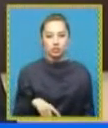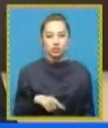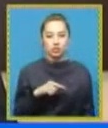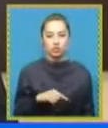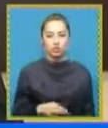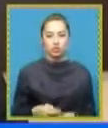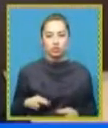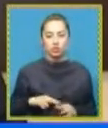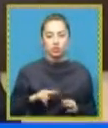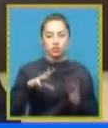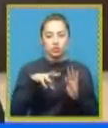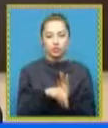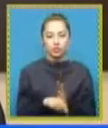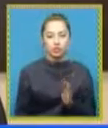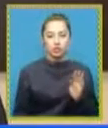жерде